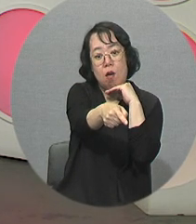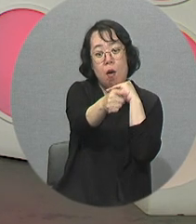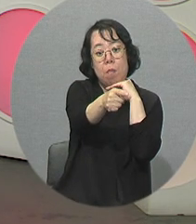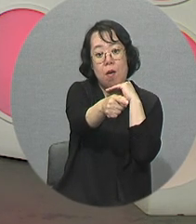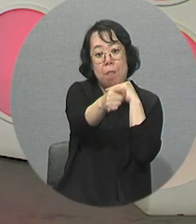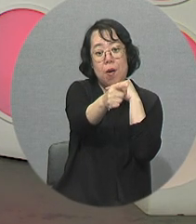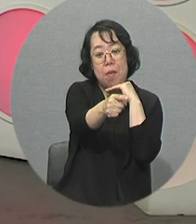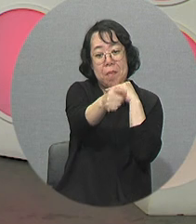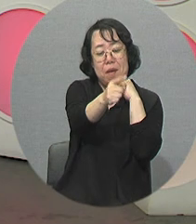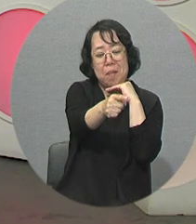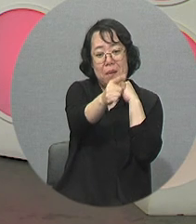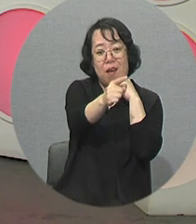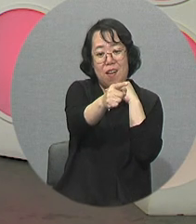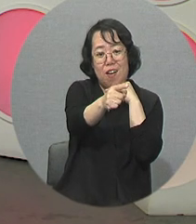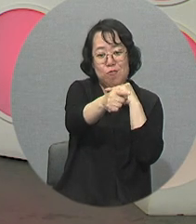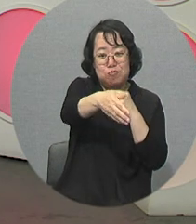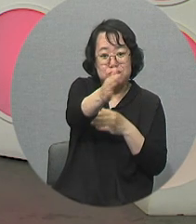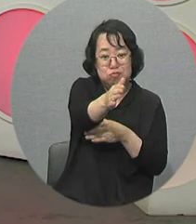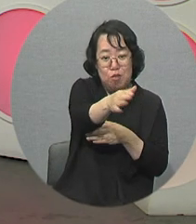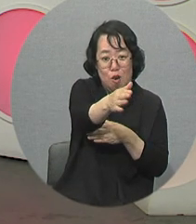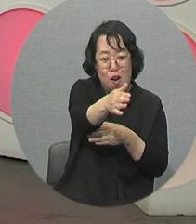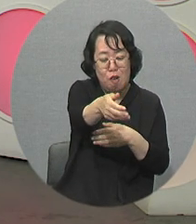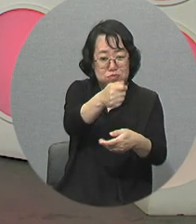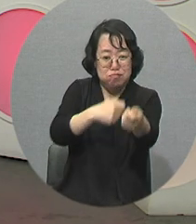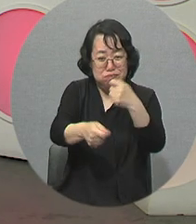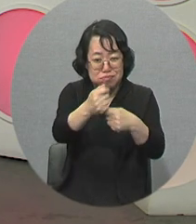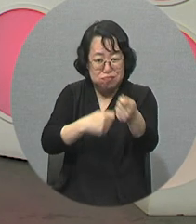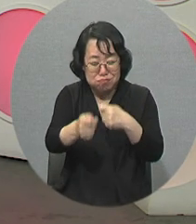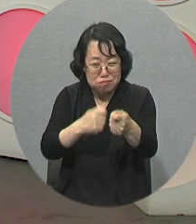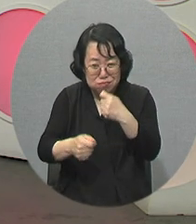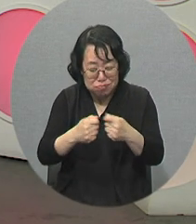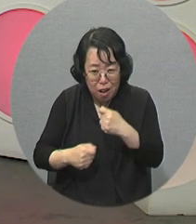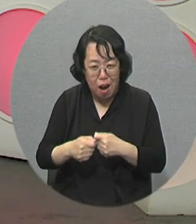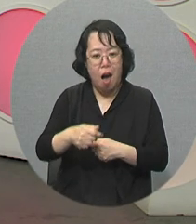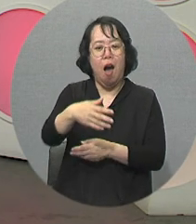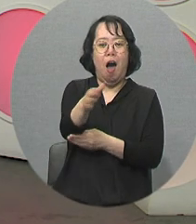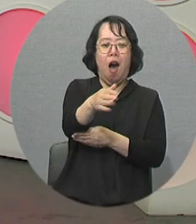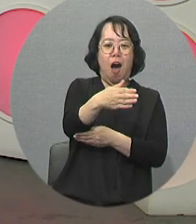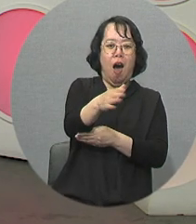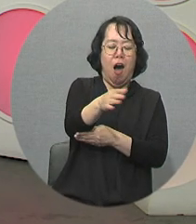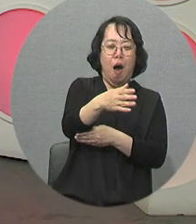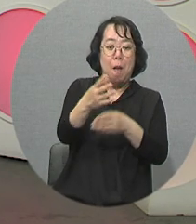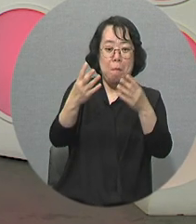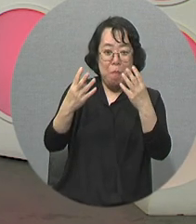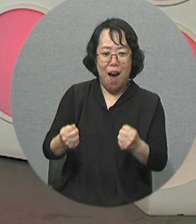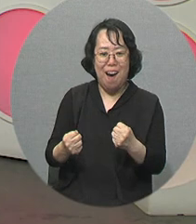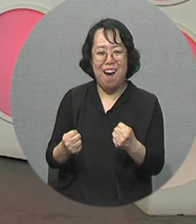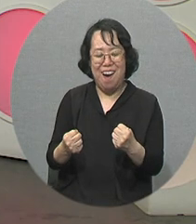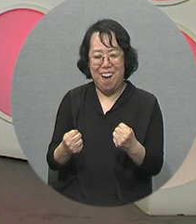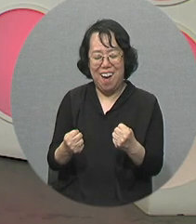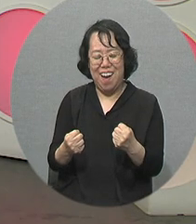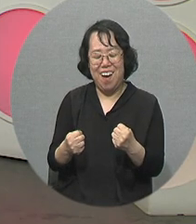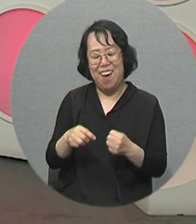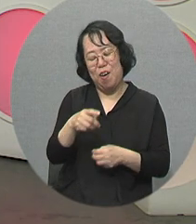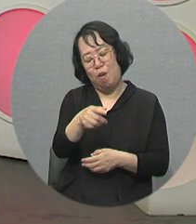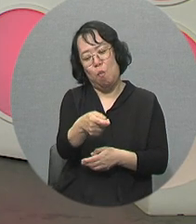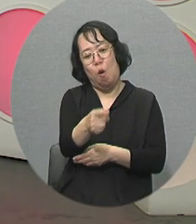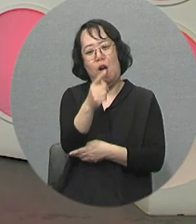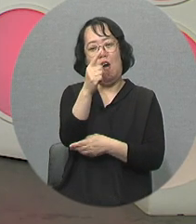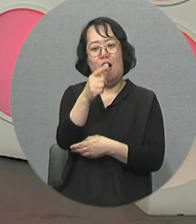돼요? 손바닥보다 큰 고기가 주렁주렁 달렸습니다. 아저씨는 낚싯줄을 들어 올리며